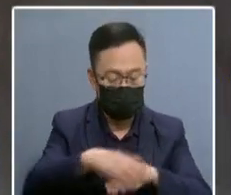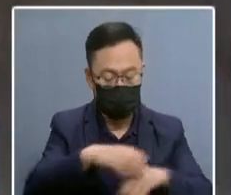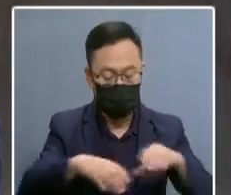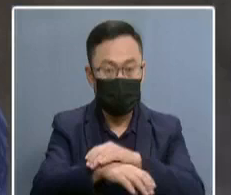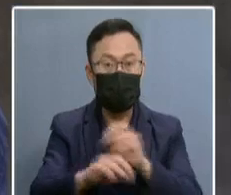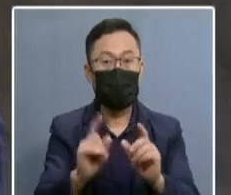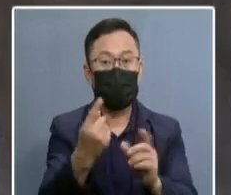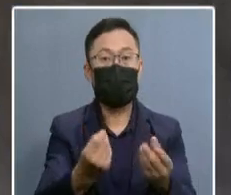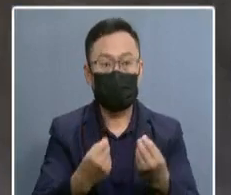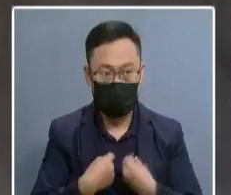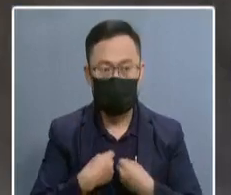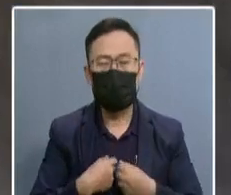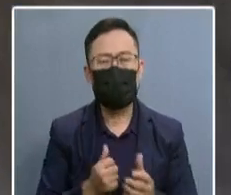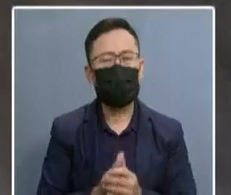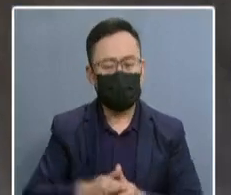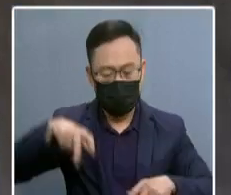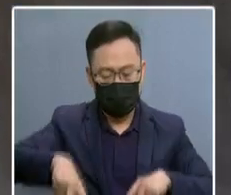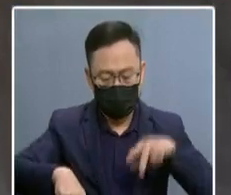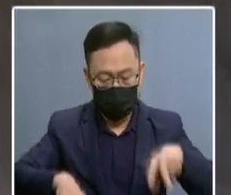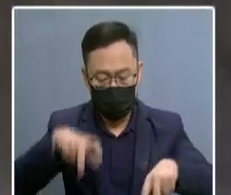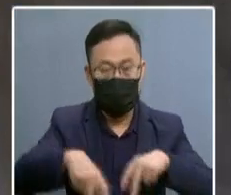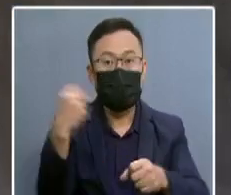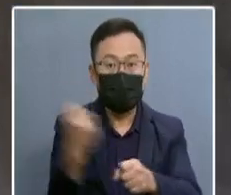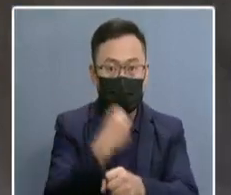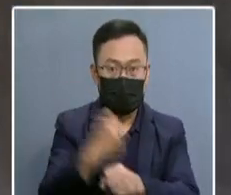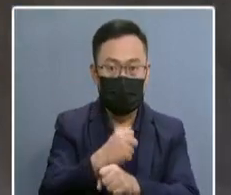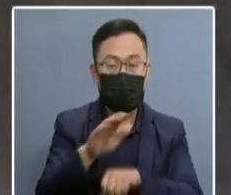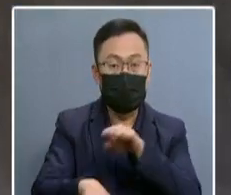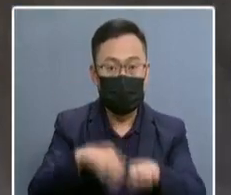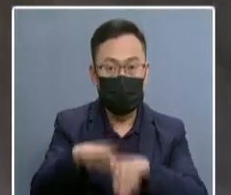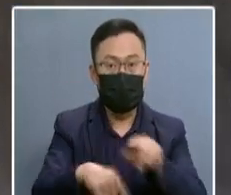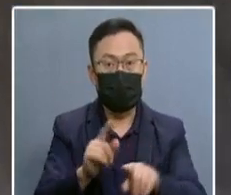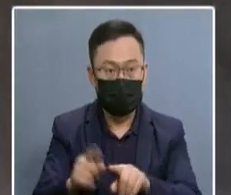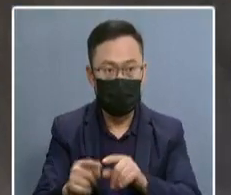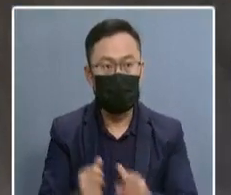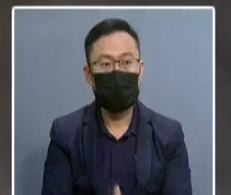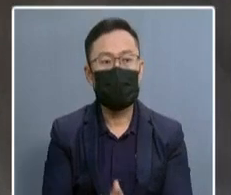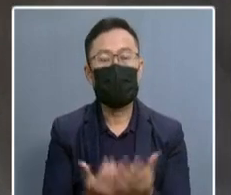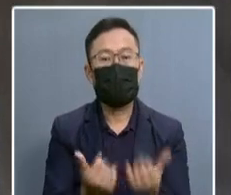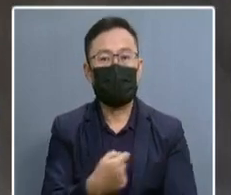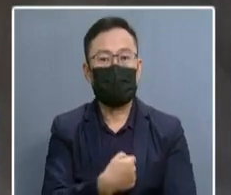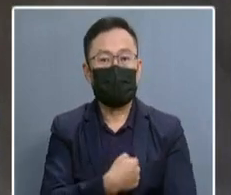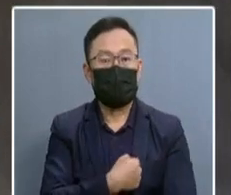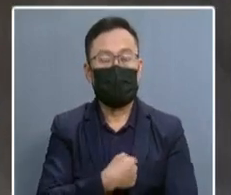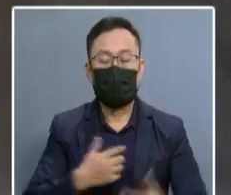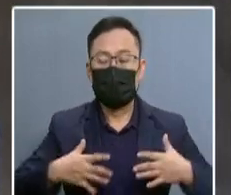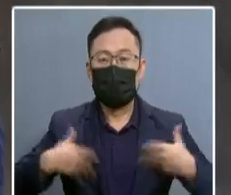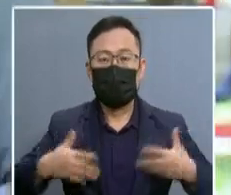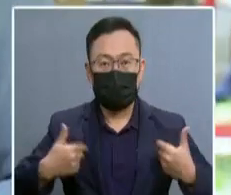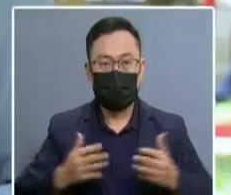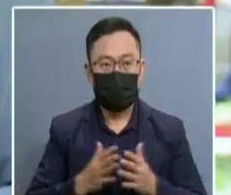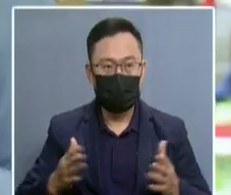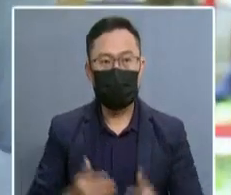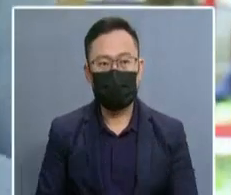แล้วทำให้น้องเดินได้มีความสุขมากค่ะขอบคุณ